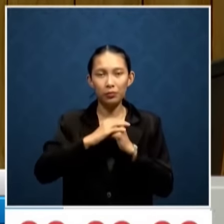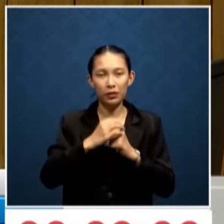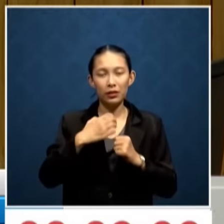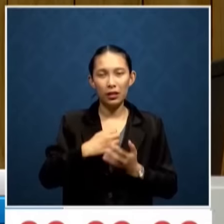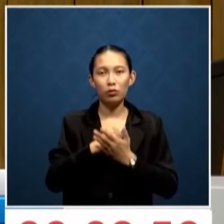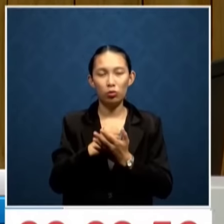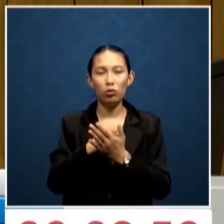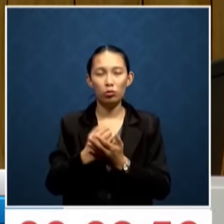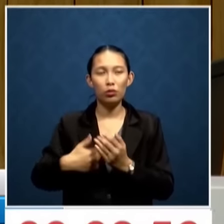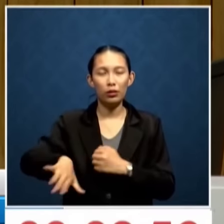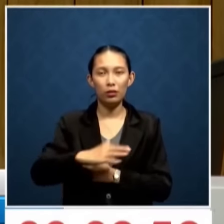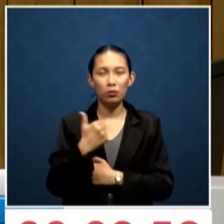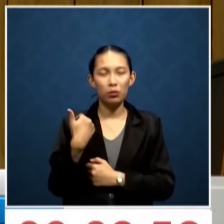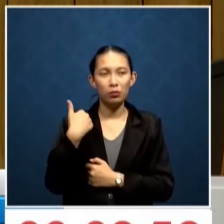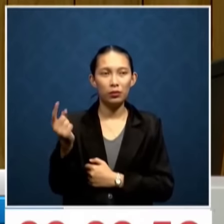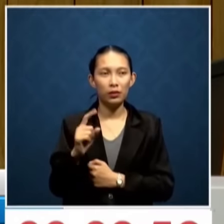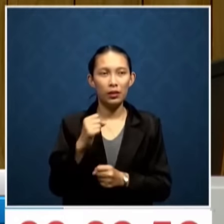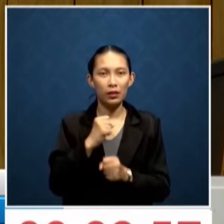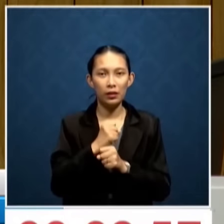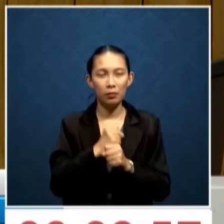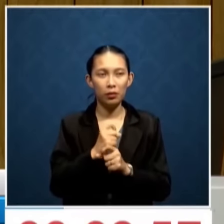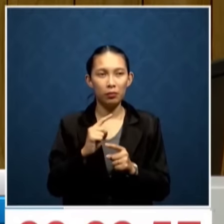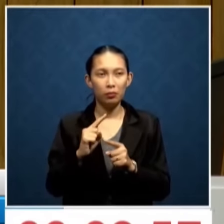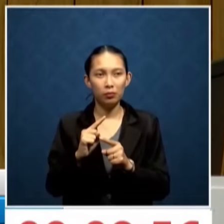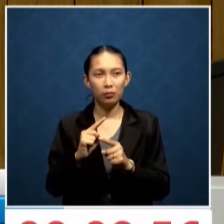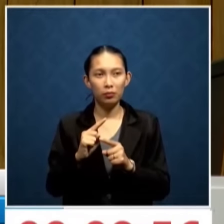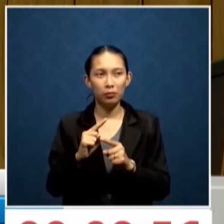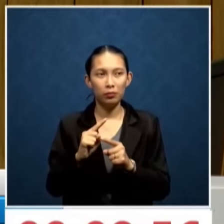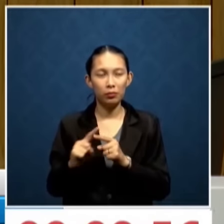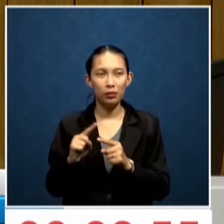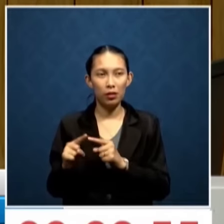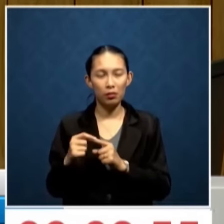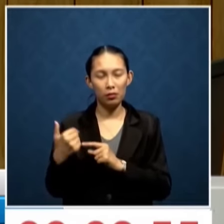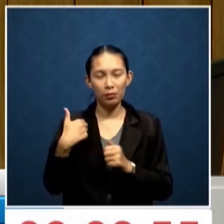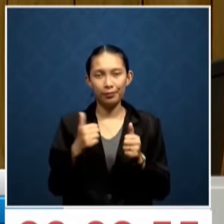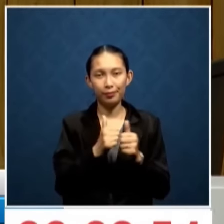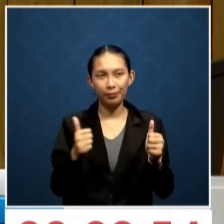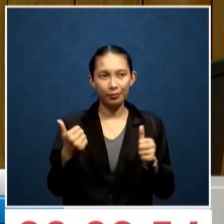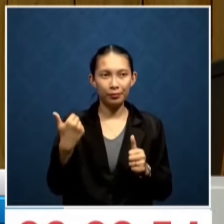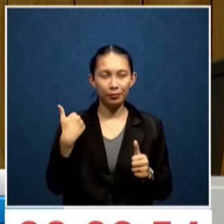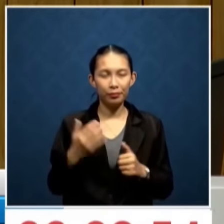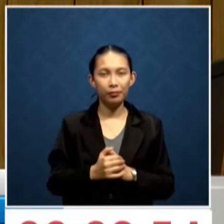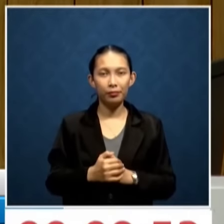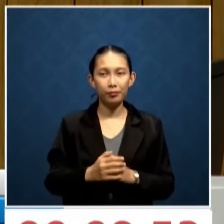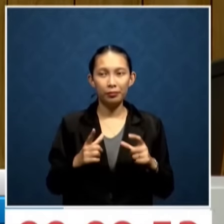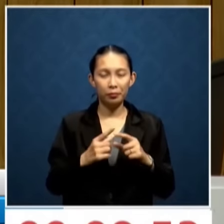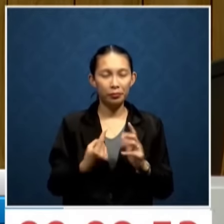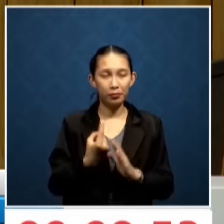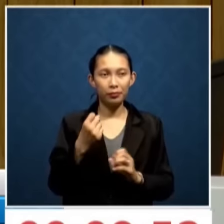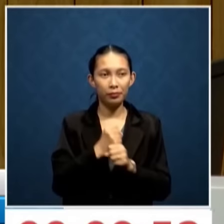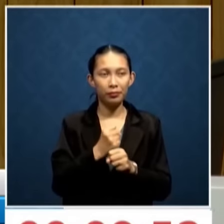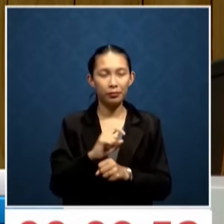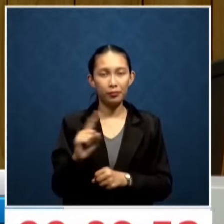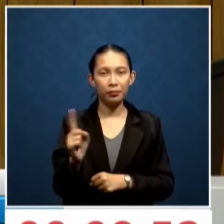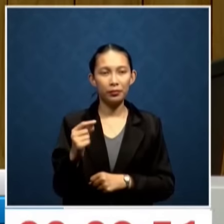กอย่างนะครับที่จะทำให้ทุกอย่างมันไปได้ดีเรื่องแรกที่เขาจะทำก็เหมือนที่ท่านอาจ